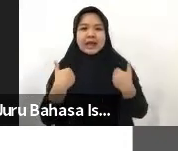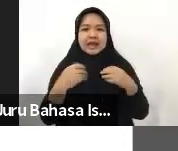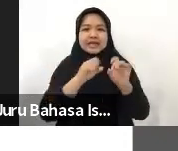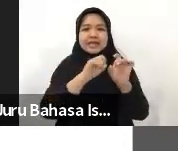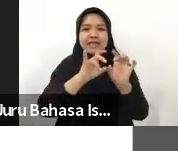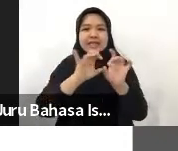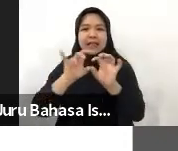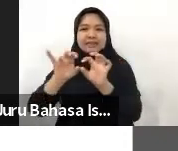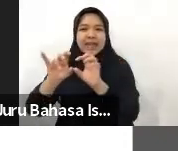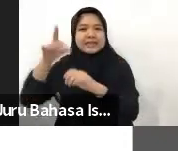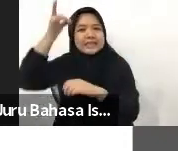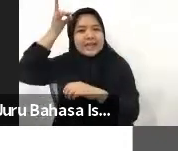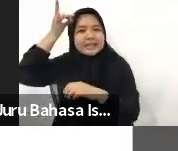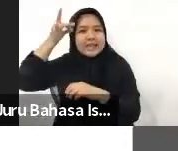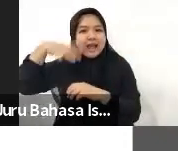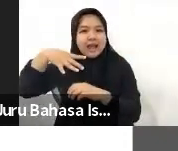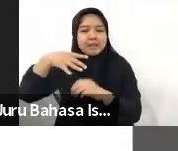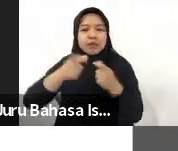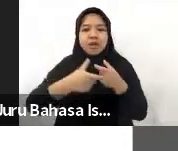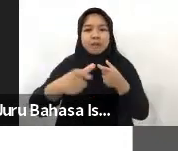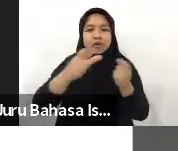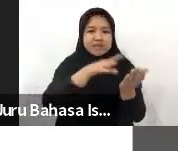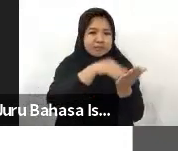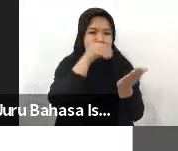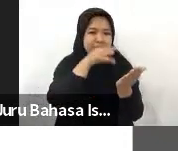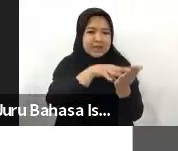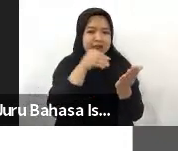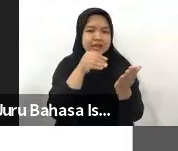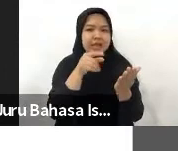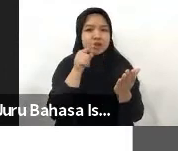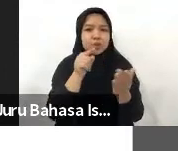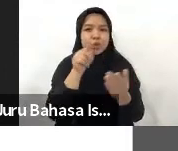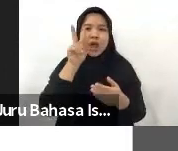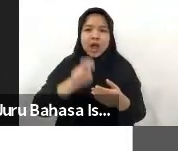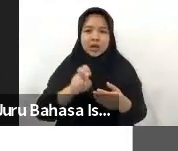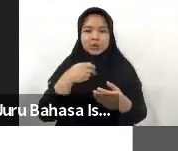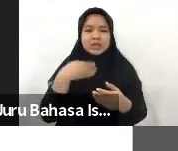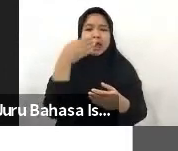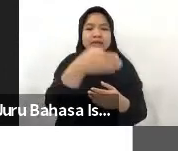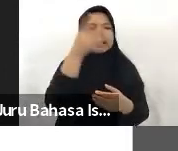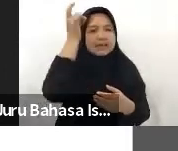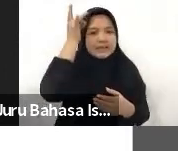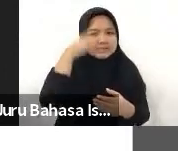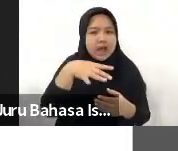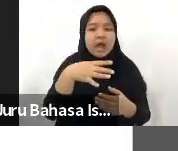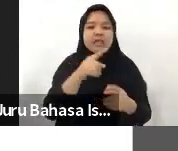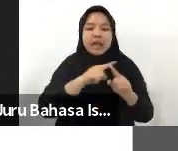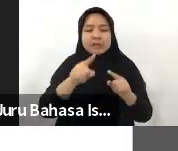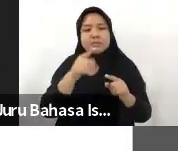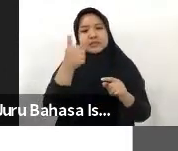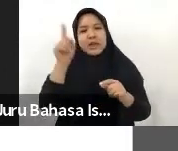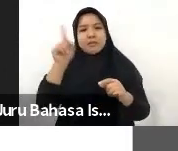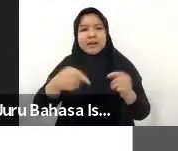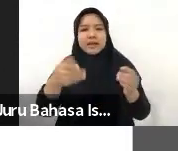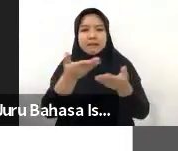digitalisasi desa. Jadi nanti proses pembelajarannya juga tidak harus hadir di desa itu, bisa dengan media-media sosial yang